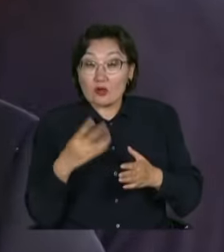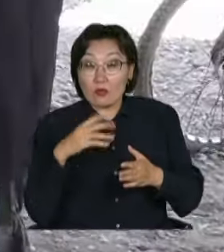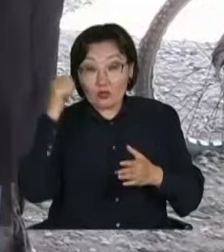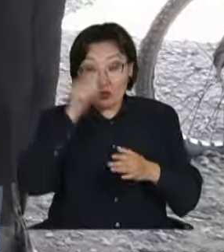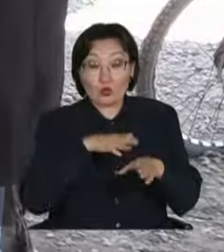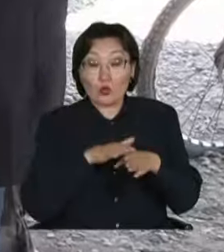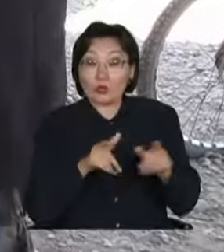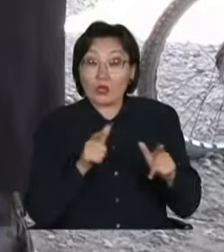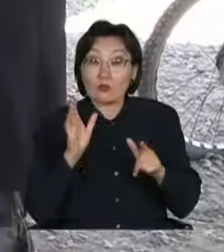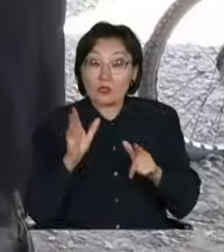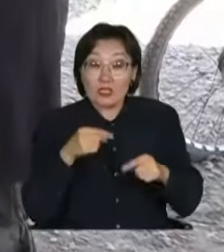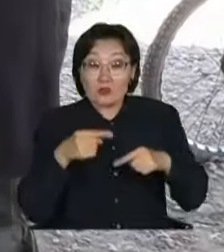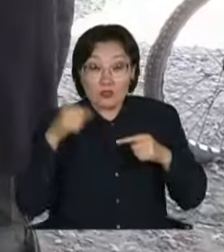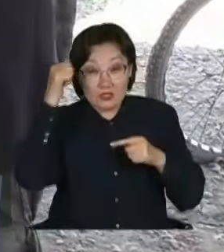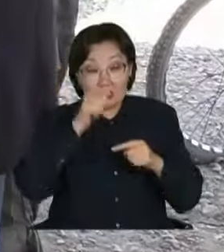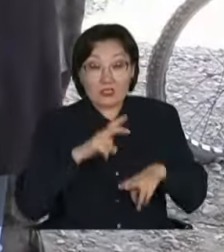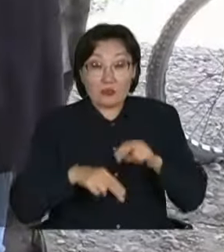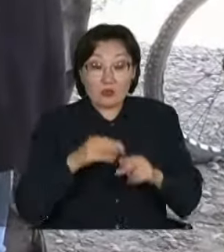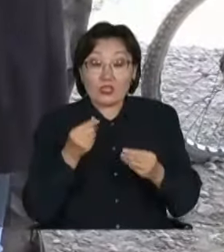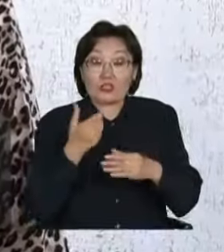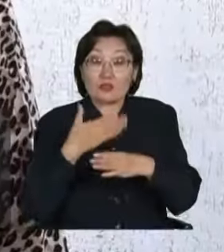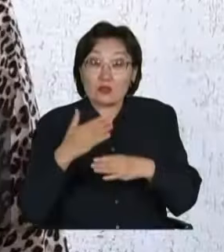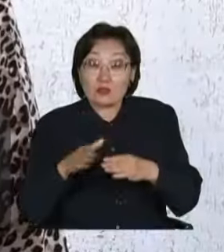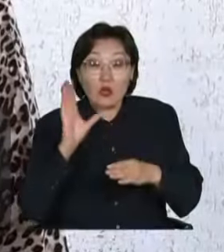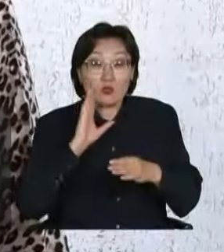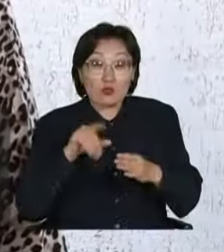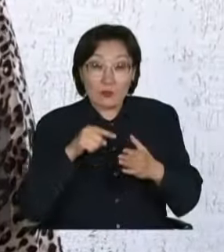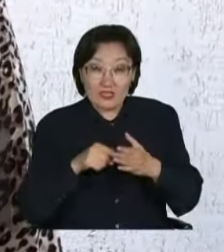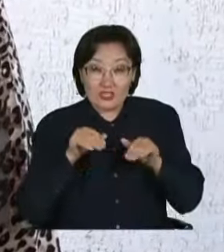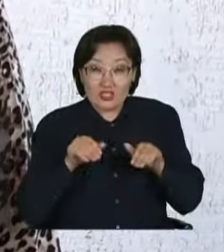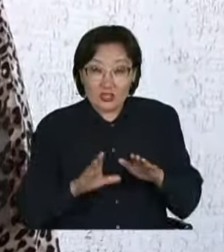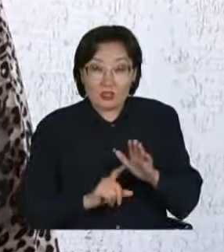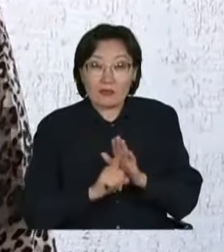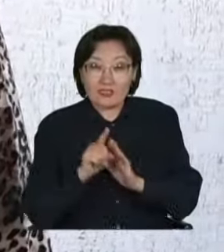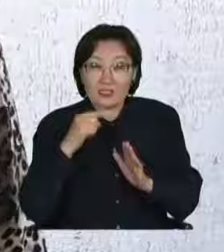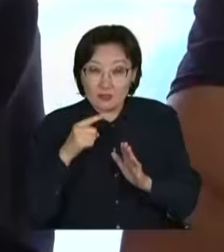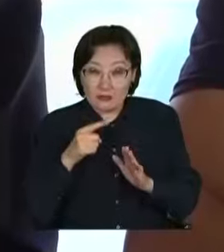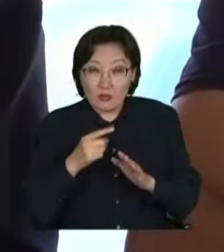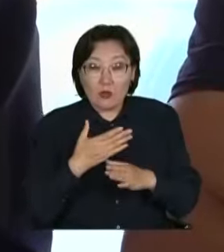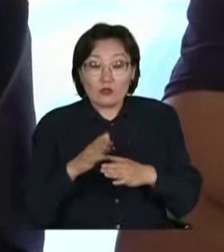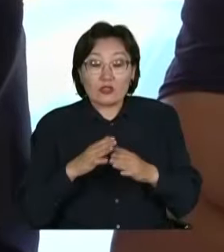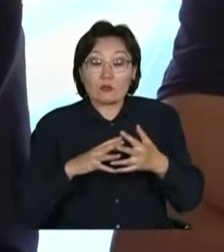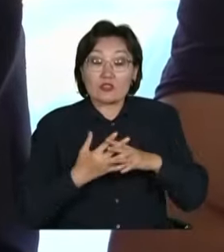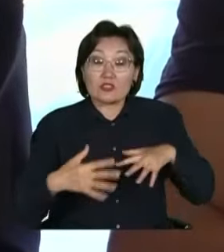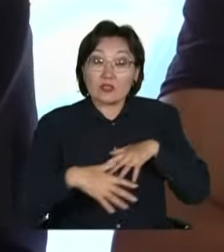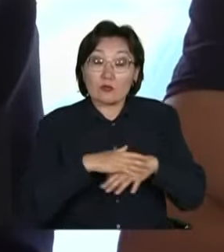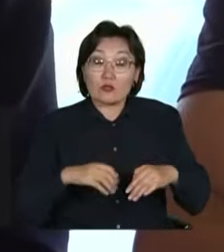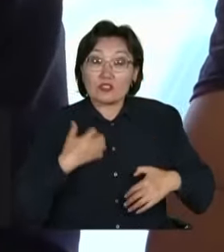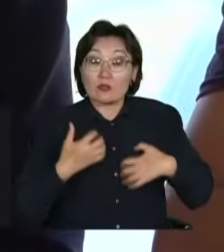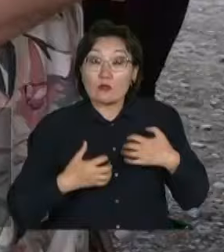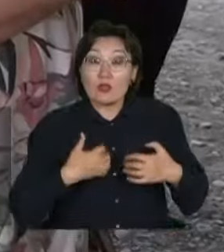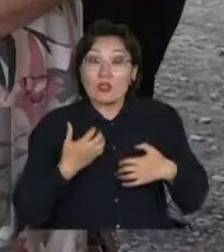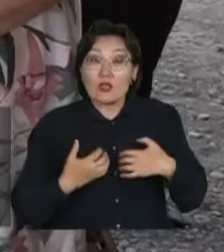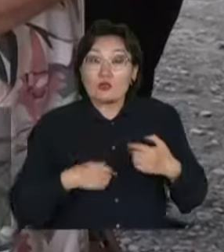толықтай дайын болады. Ал келер жылы құрылысқа қаржы бөлініп, су мәселесі шешіле бастайды деп сендірді ол. Бұдан бөлек ауыл тұрғындарын мазалап отырған мәселе